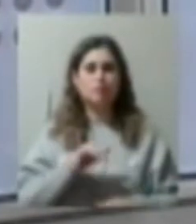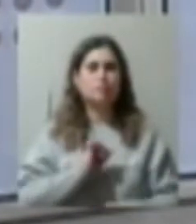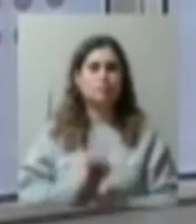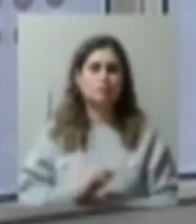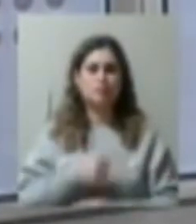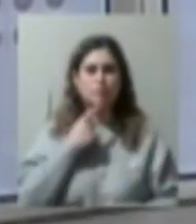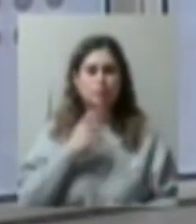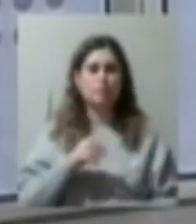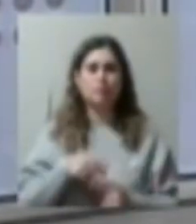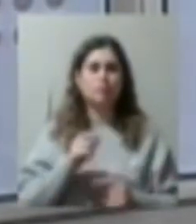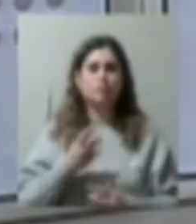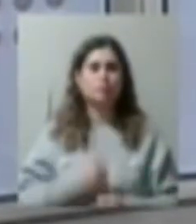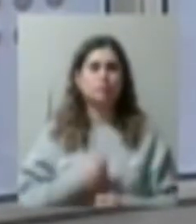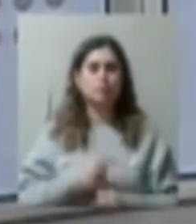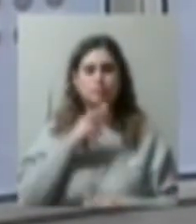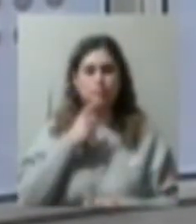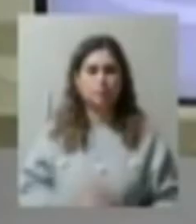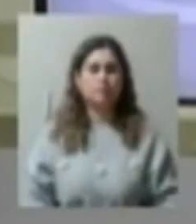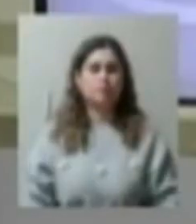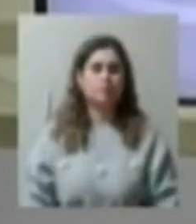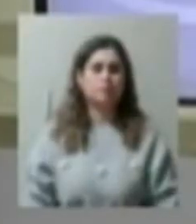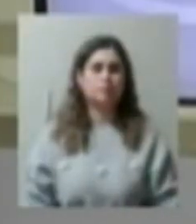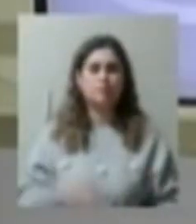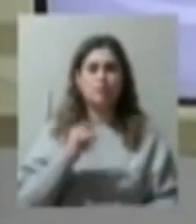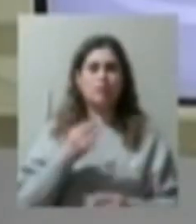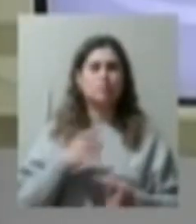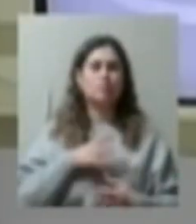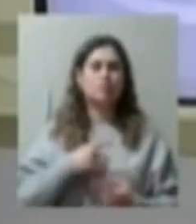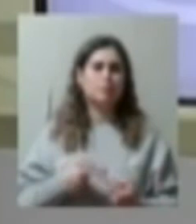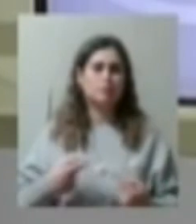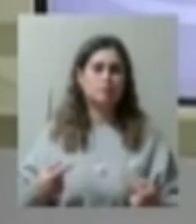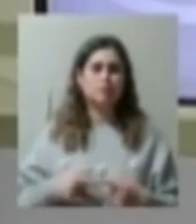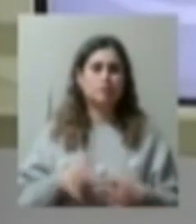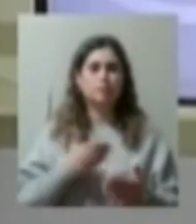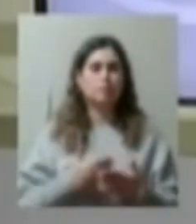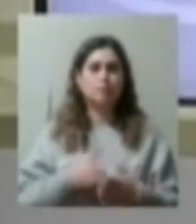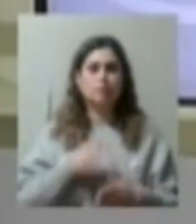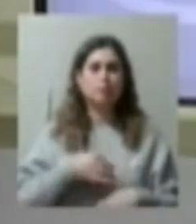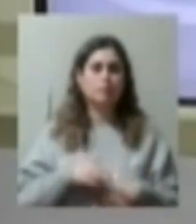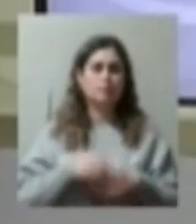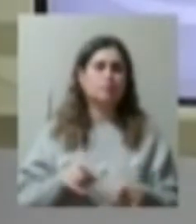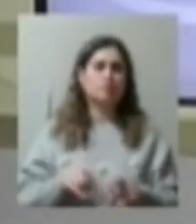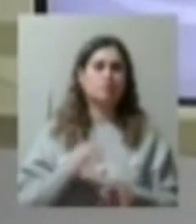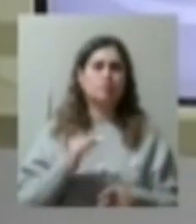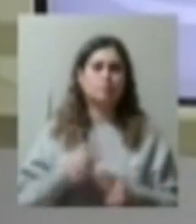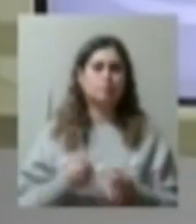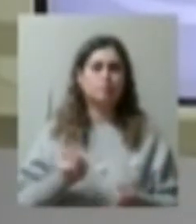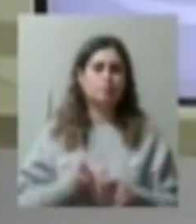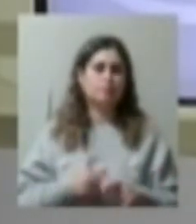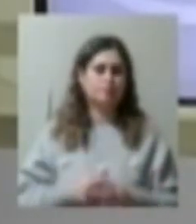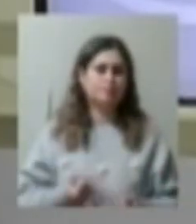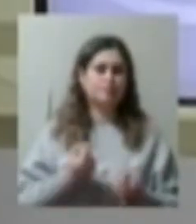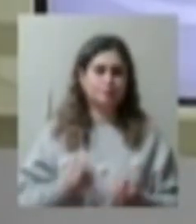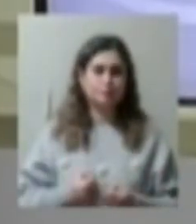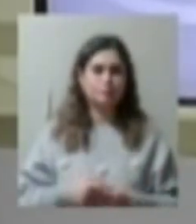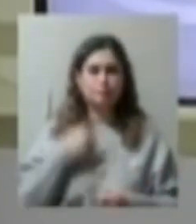про те, що вони зробили неправильно? Ну, знаєте, реакції бувають різні. От, наприклад, коли ми проводимо такі акції, водії дуже підтримують, кажуть,